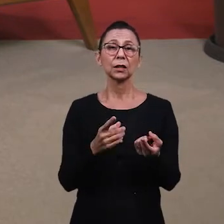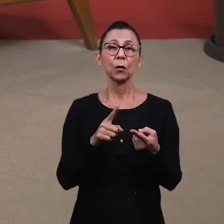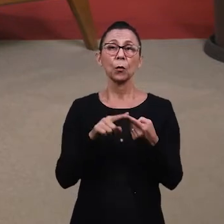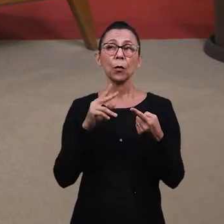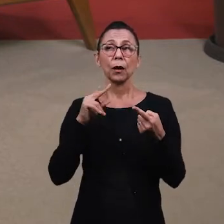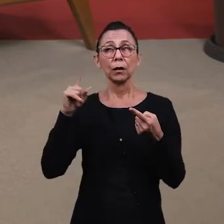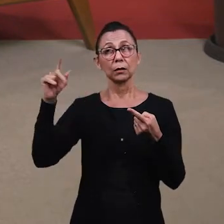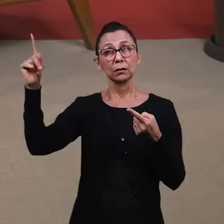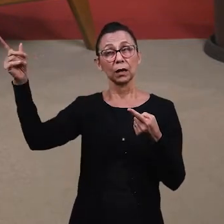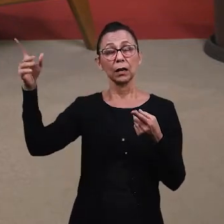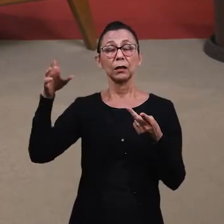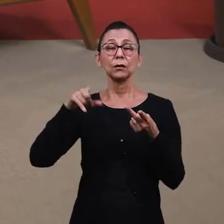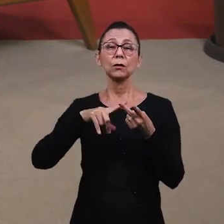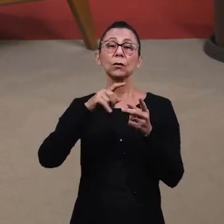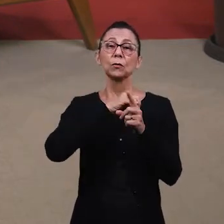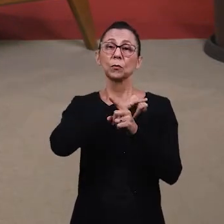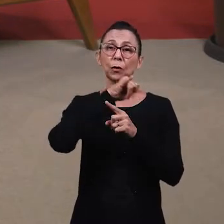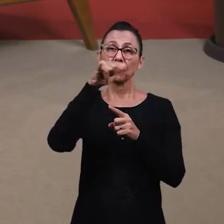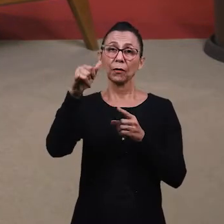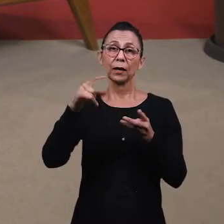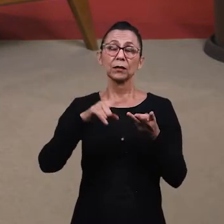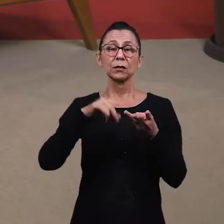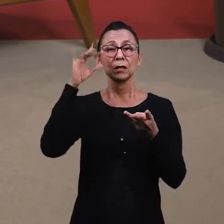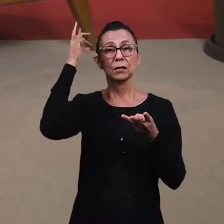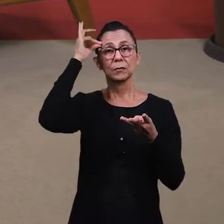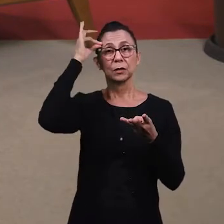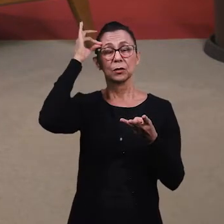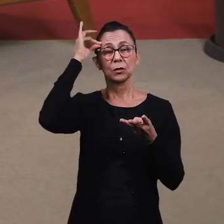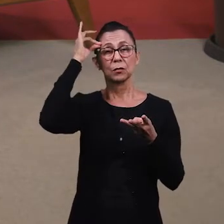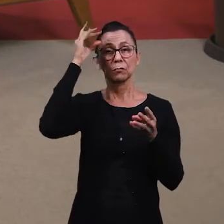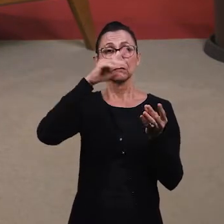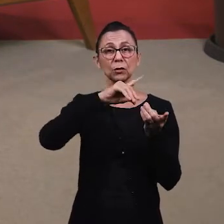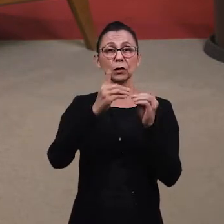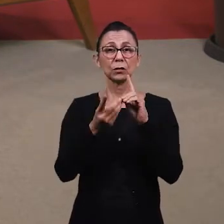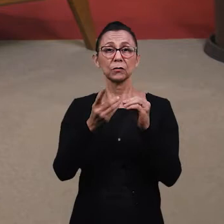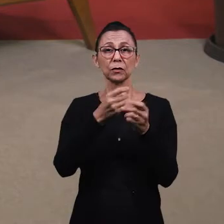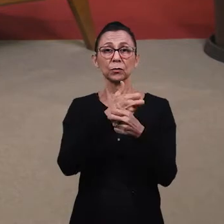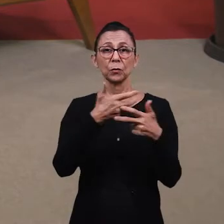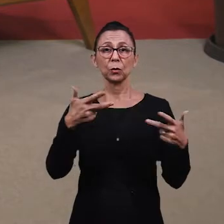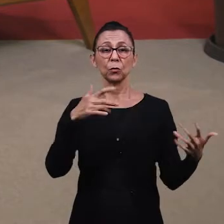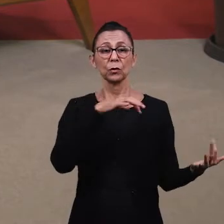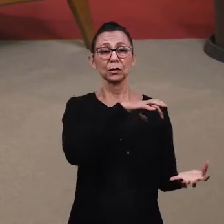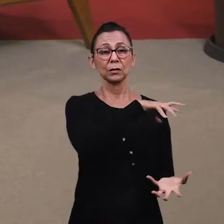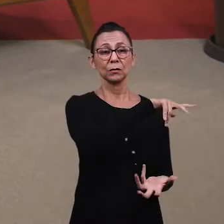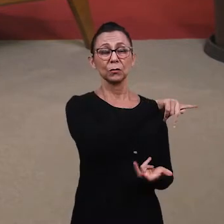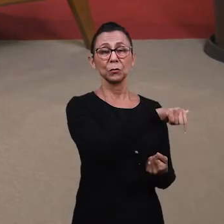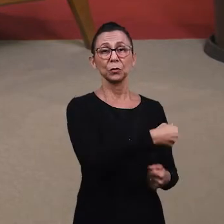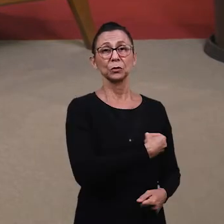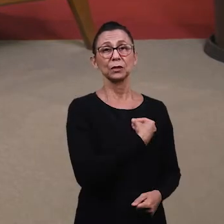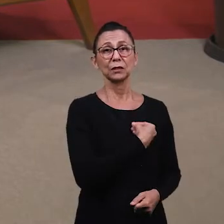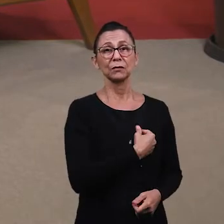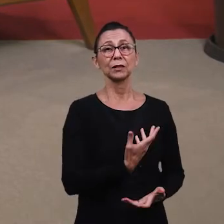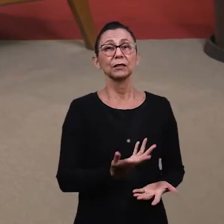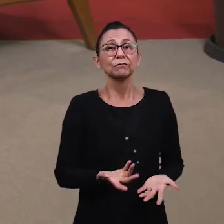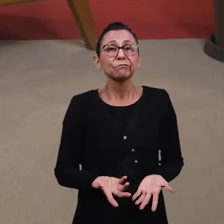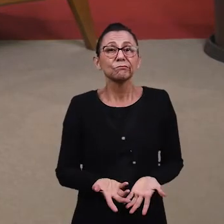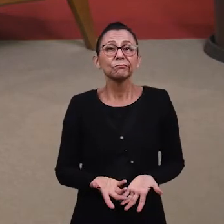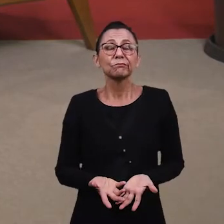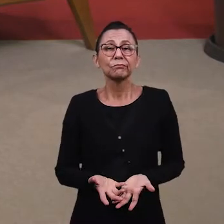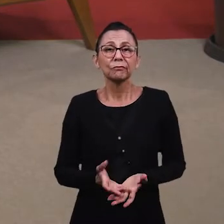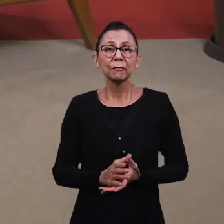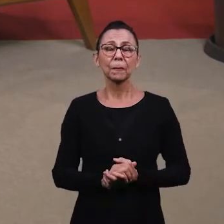le prophétique, le spirituel, la bénédiction qui est permanente pour des choses de cette